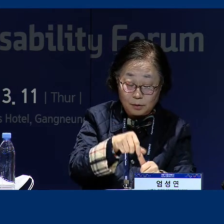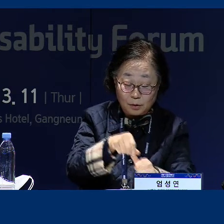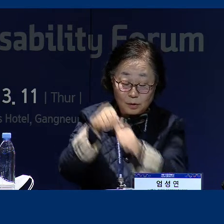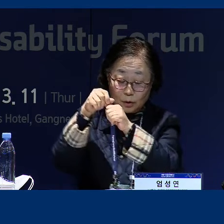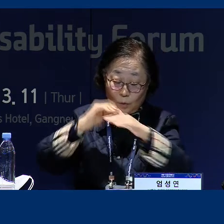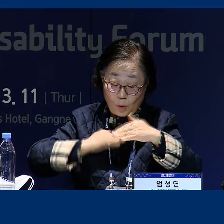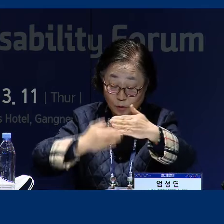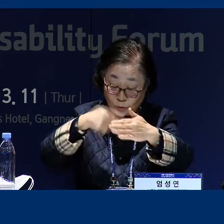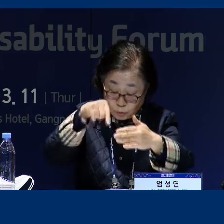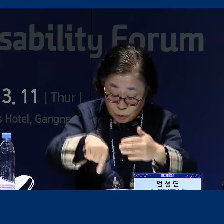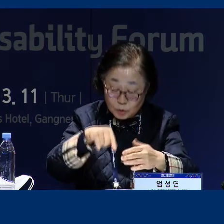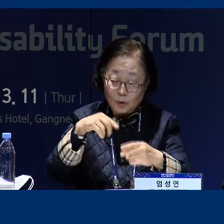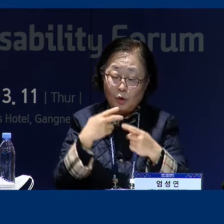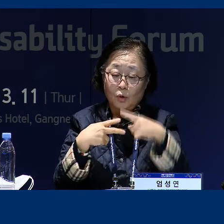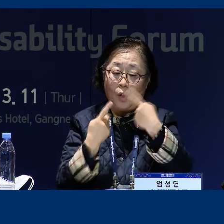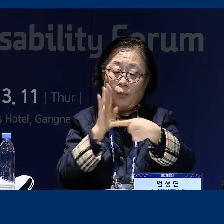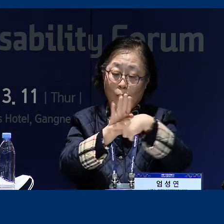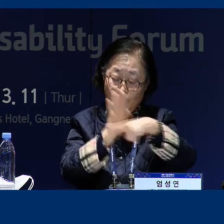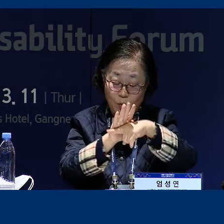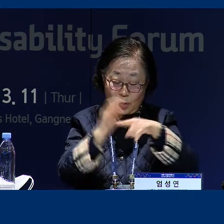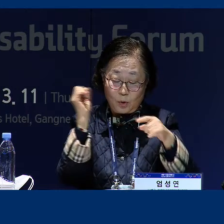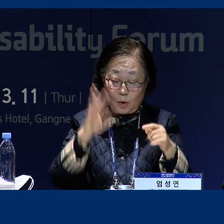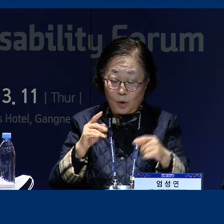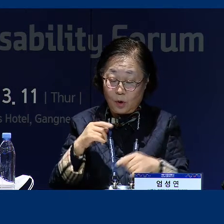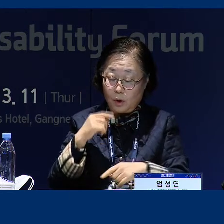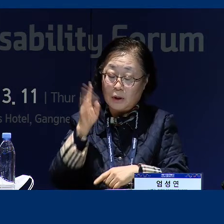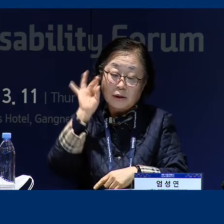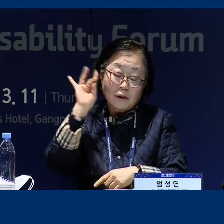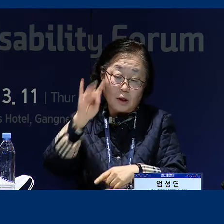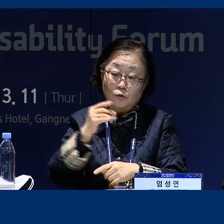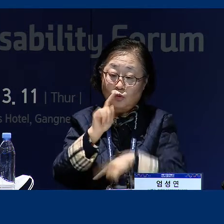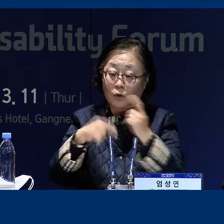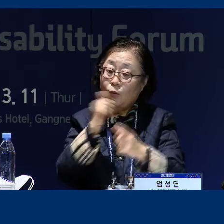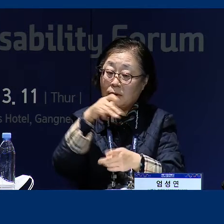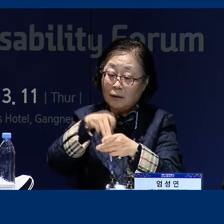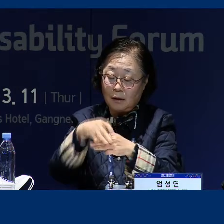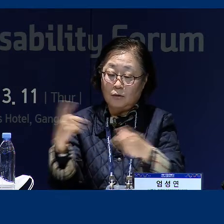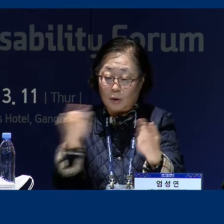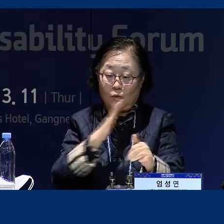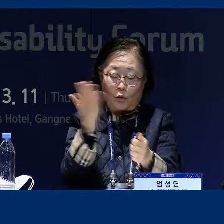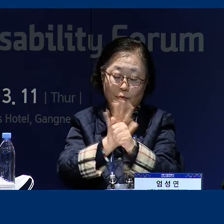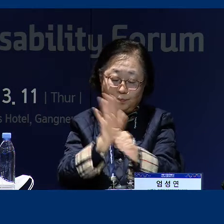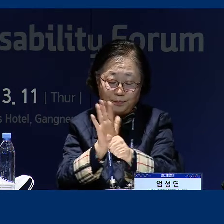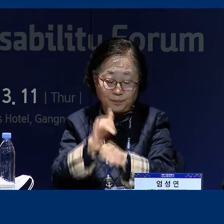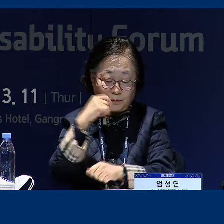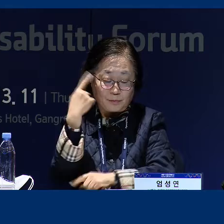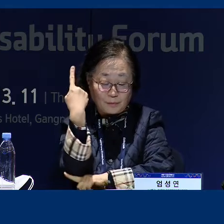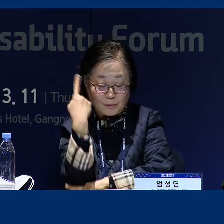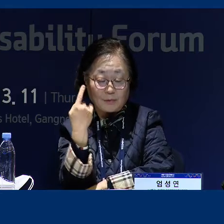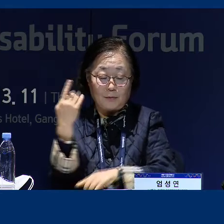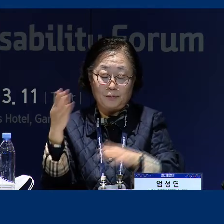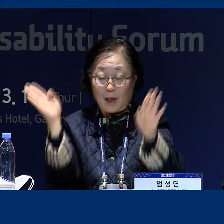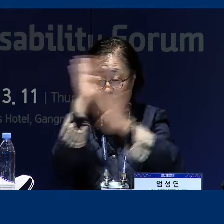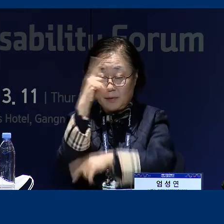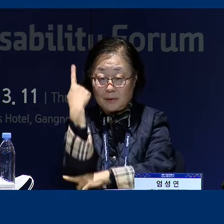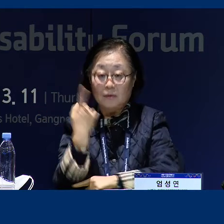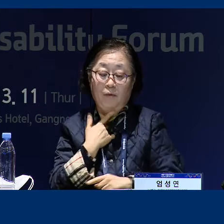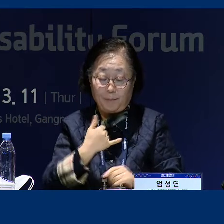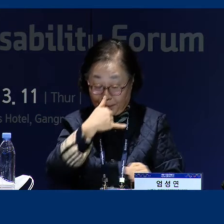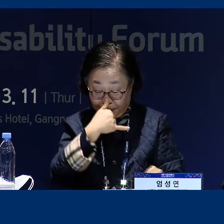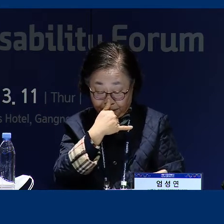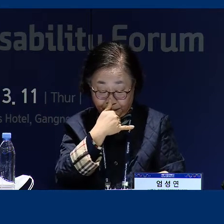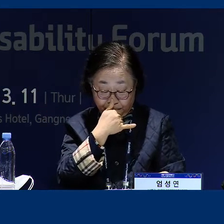도본부와 인제군 센터가 밤새 비상 대기하는 일이 있었습니다.